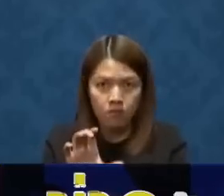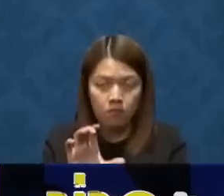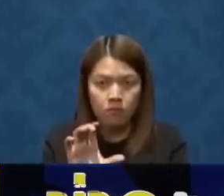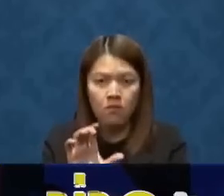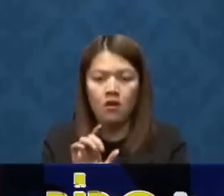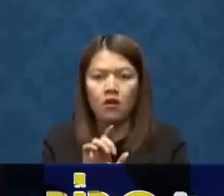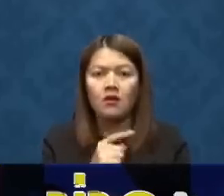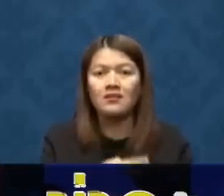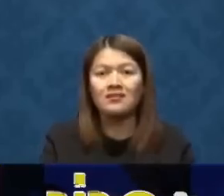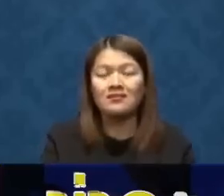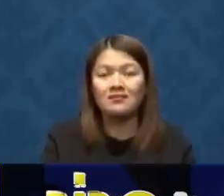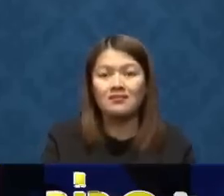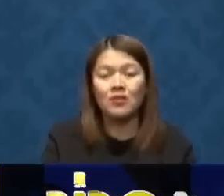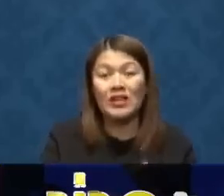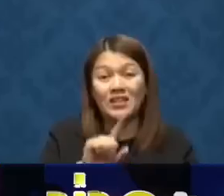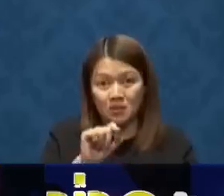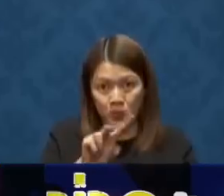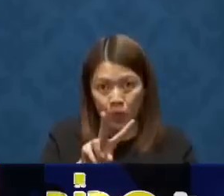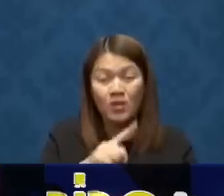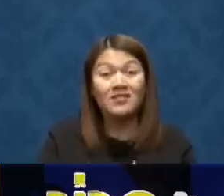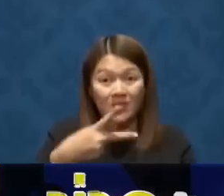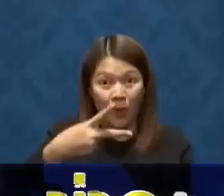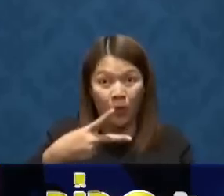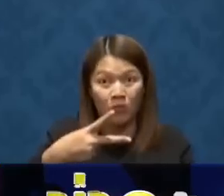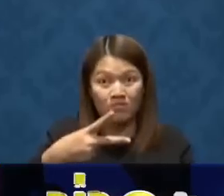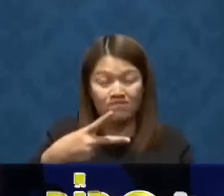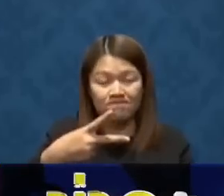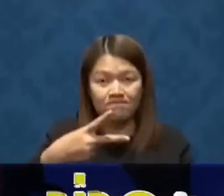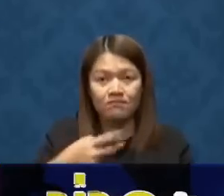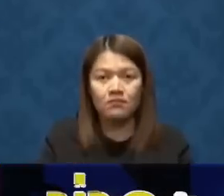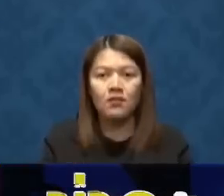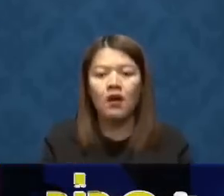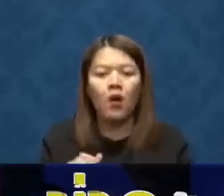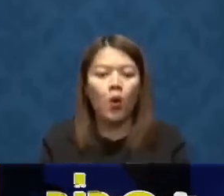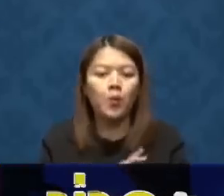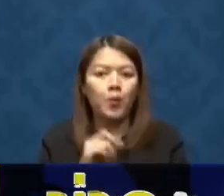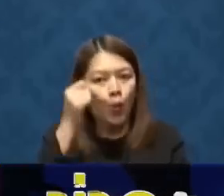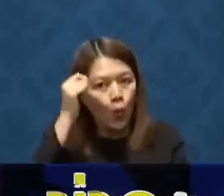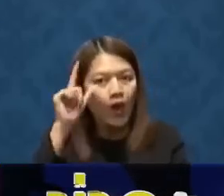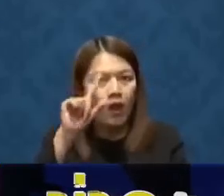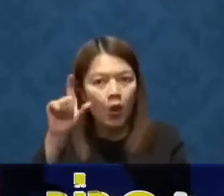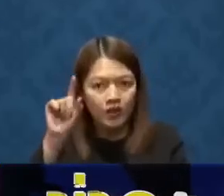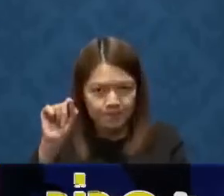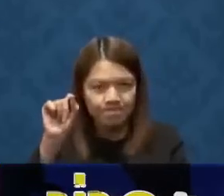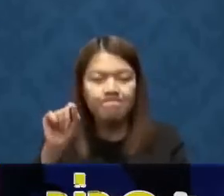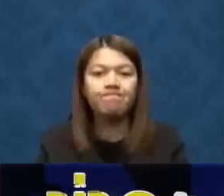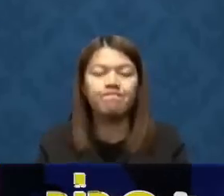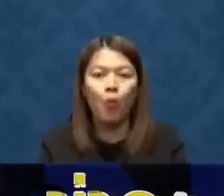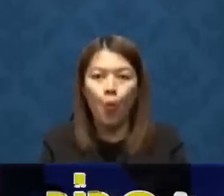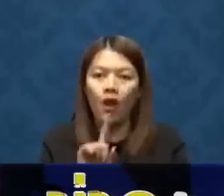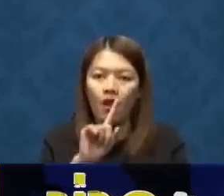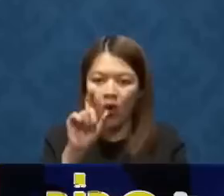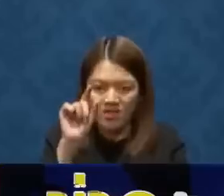ฏข่าวความไม่พร้อมเกิดขึ้นก็ไม่มีหน่วยงานใดแจ้งปัญหาอุปกรณ์และก็งบประมาณใดๆดังนั้นการ